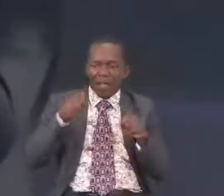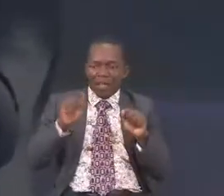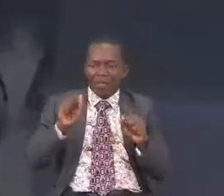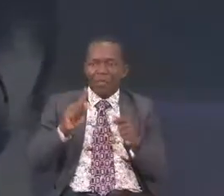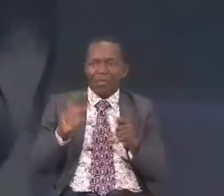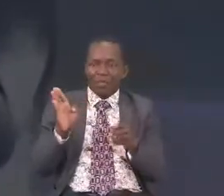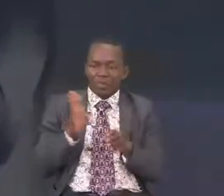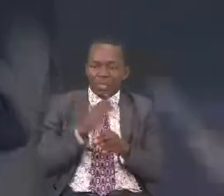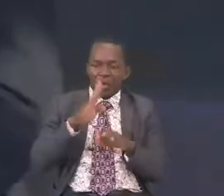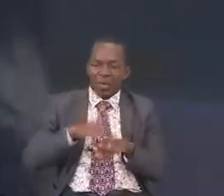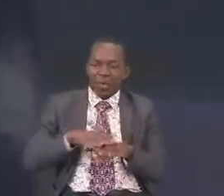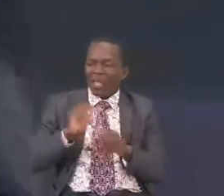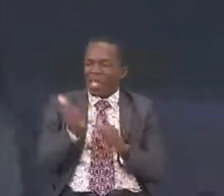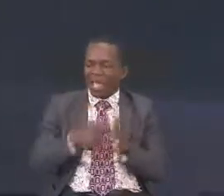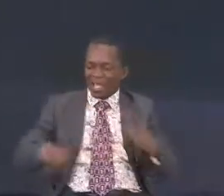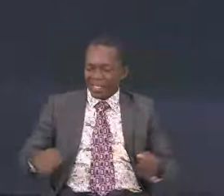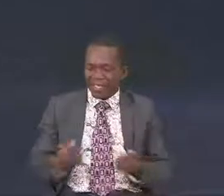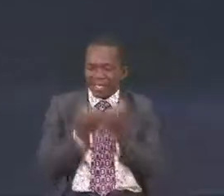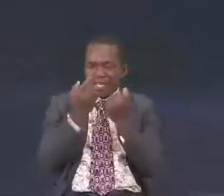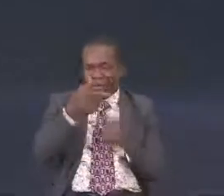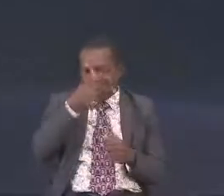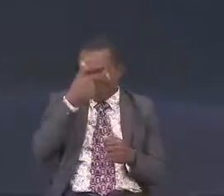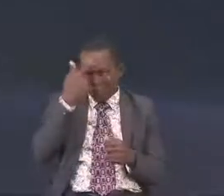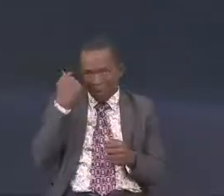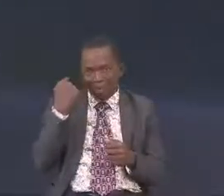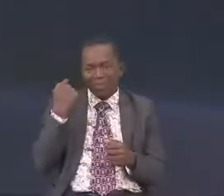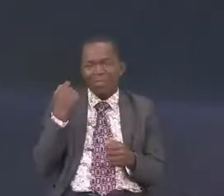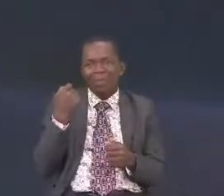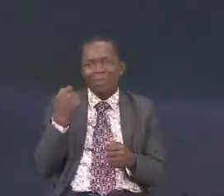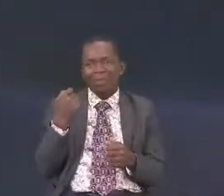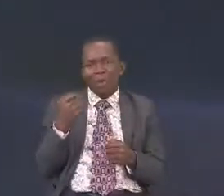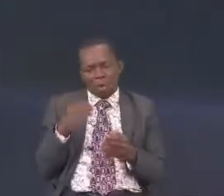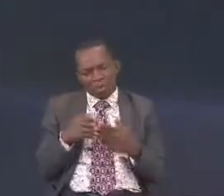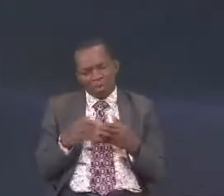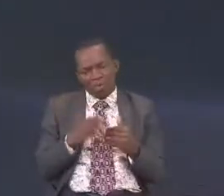de relever tout défi. Même si tu te tais,